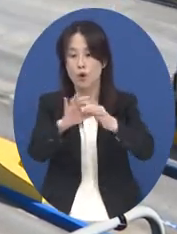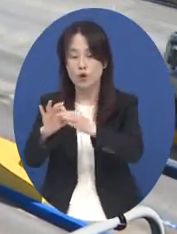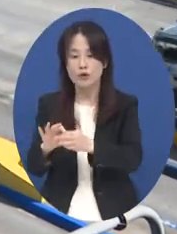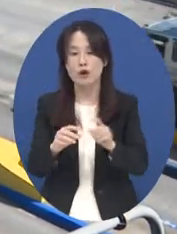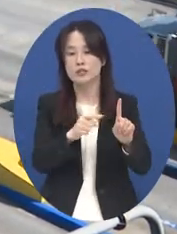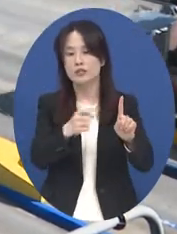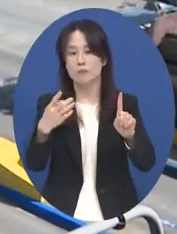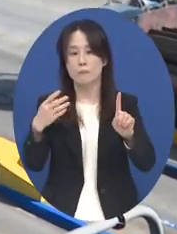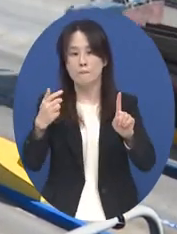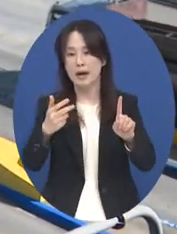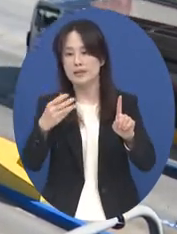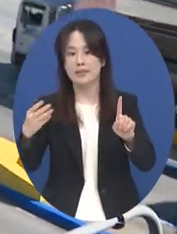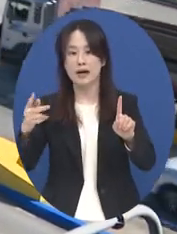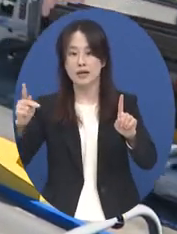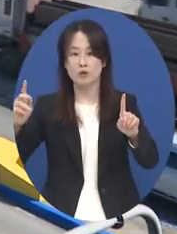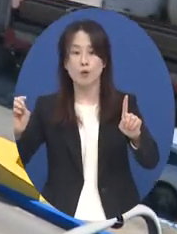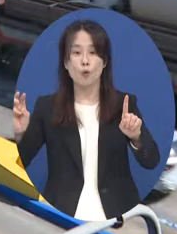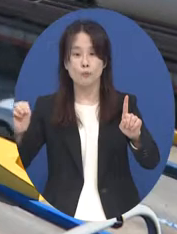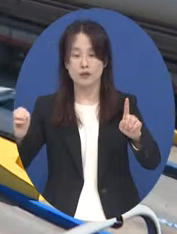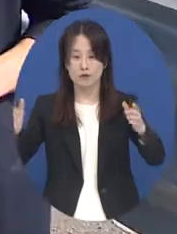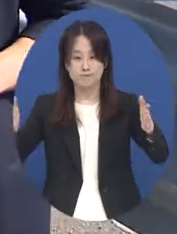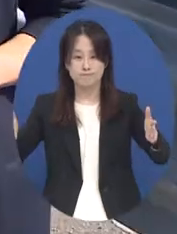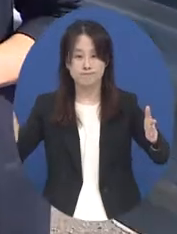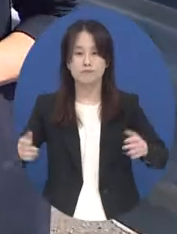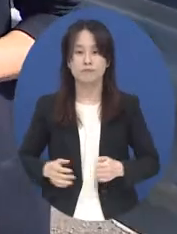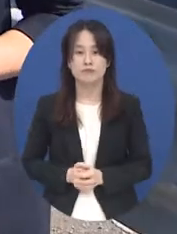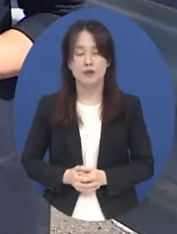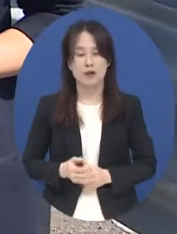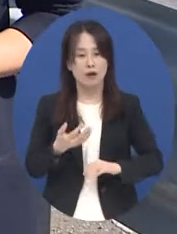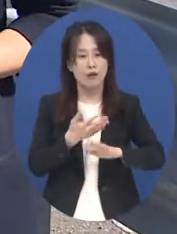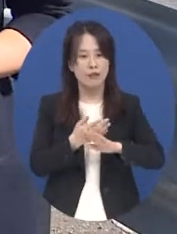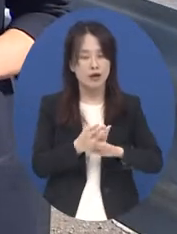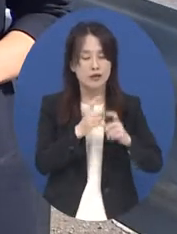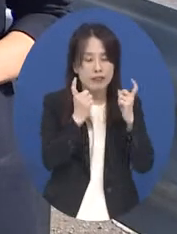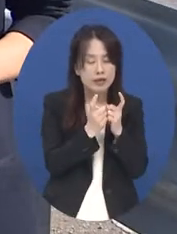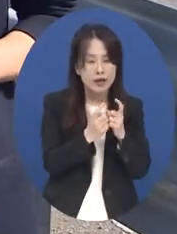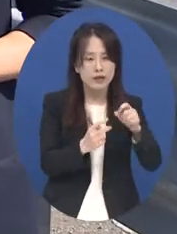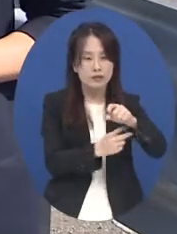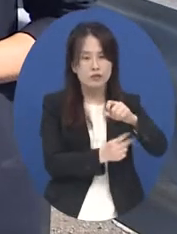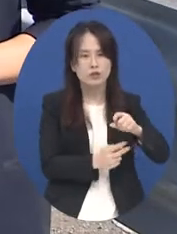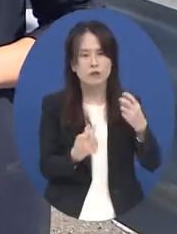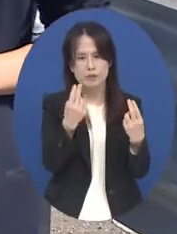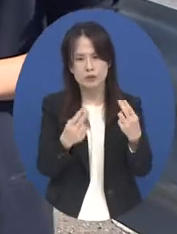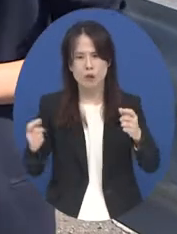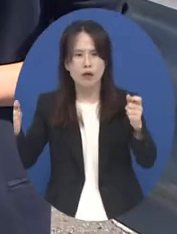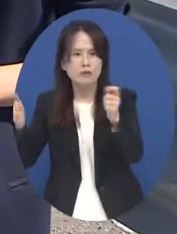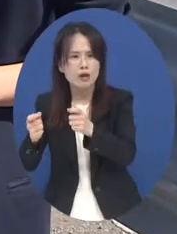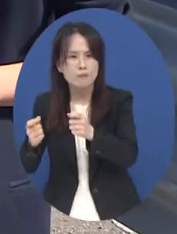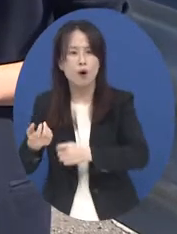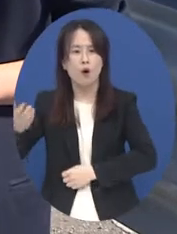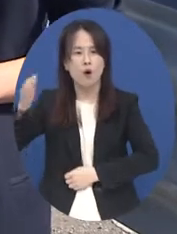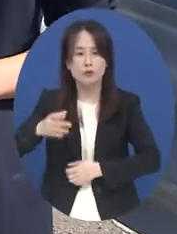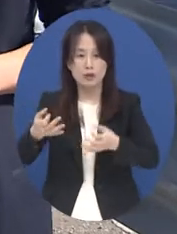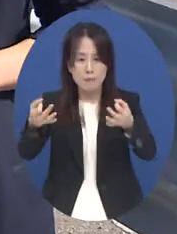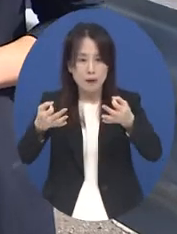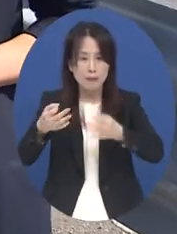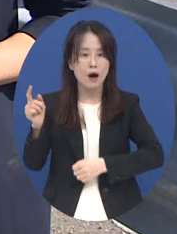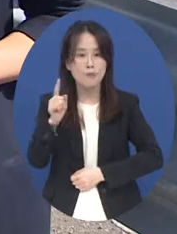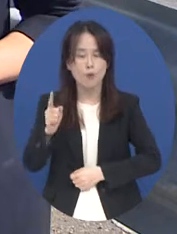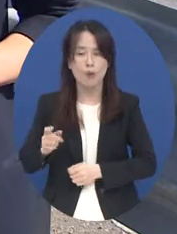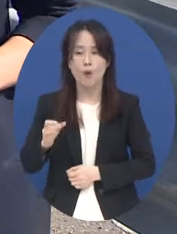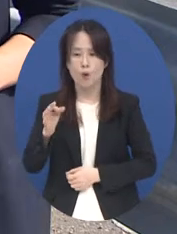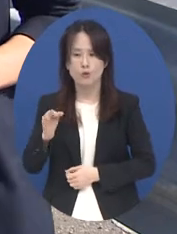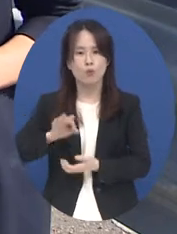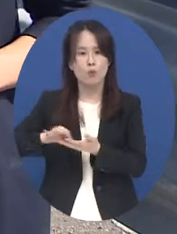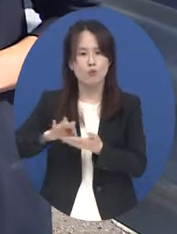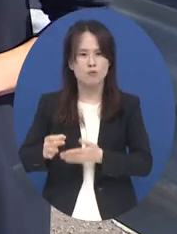거리로는 1.84km. 다른 민자 도로에 비하면 구간은 짧은데 표로 보시는 바와 같이 통행료는